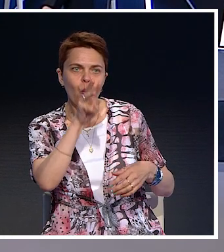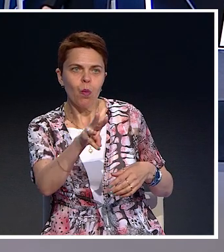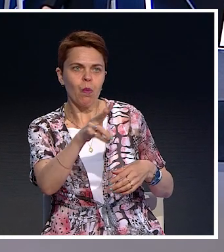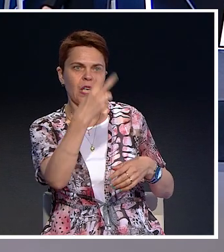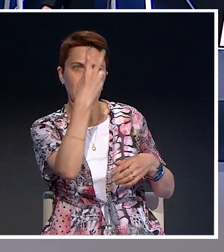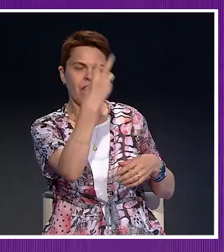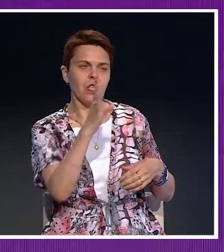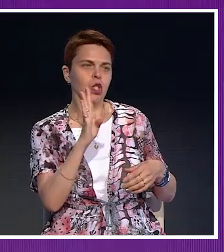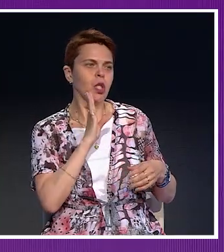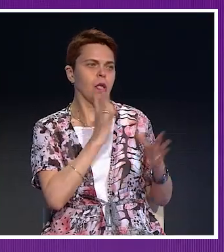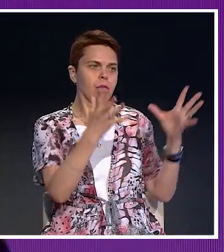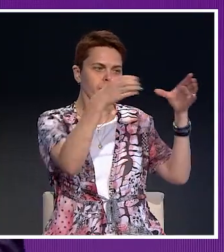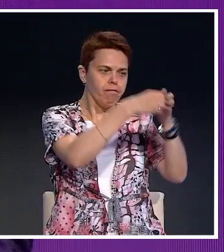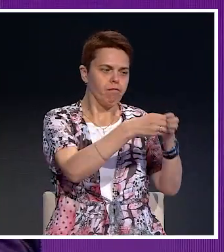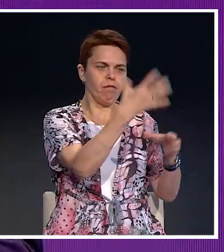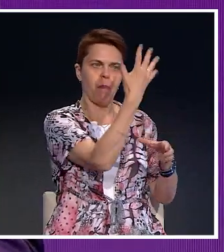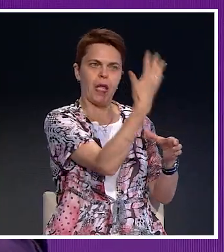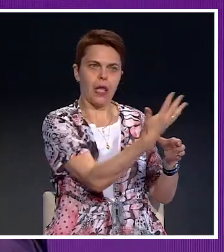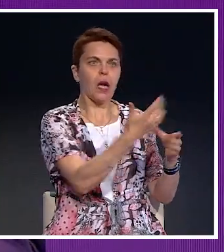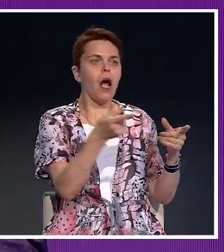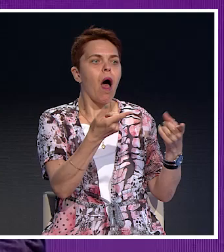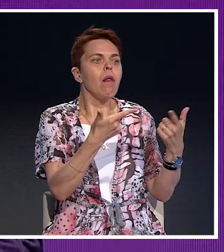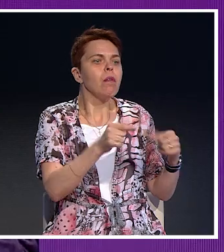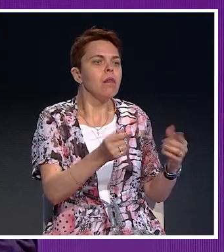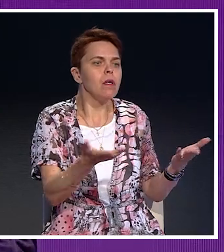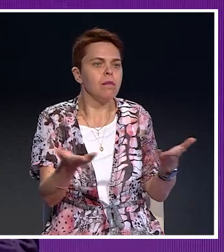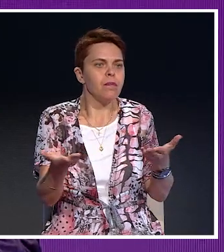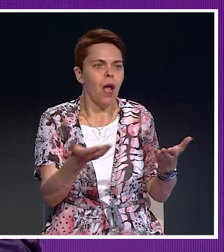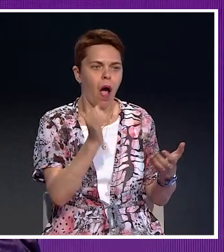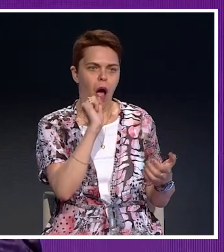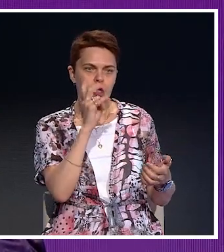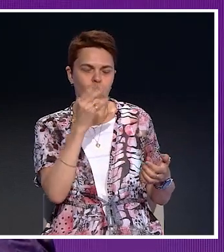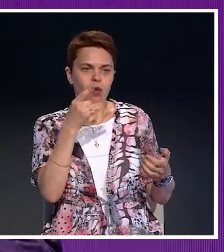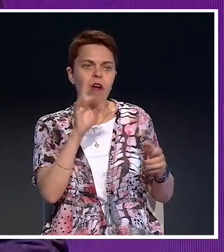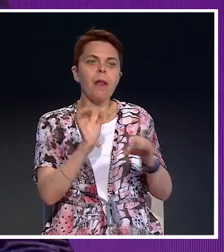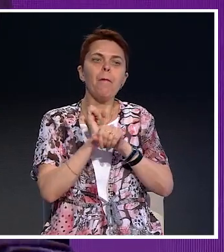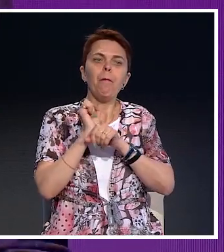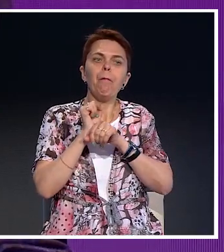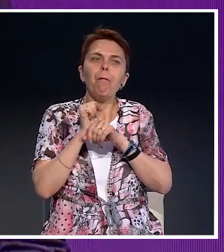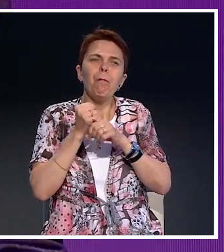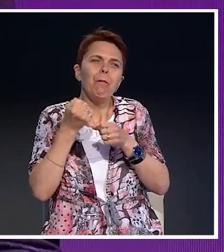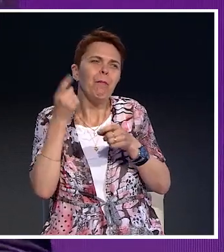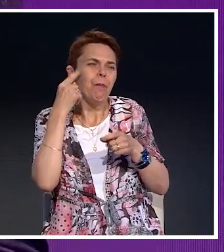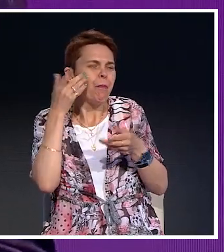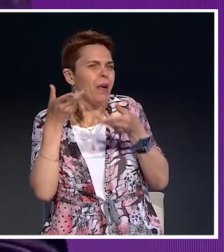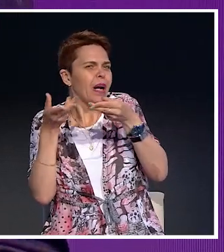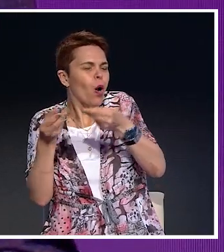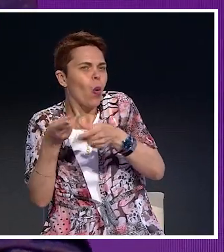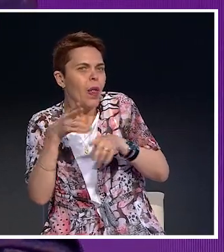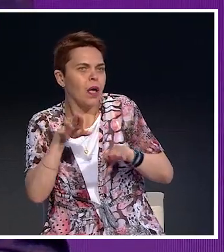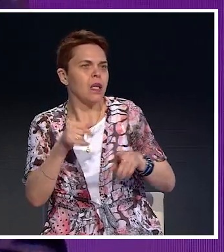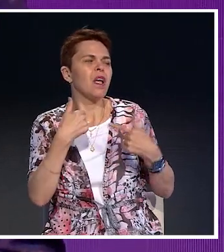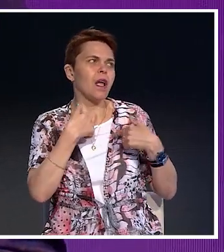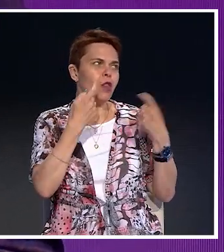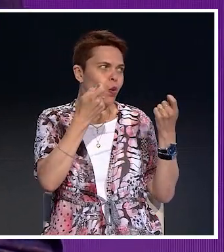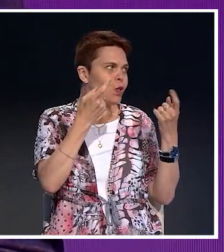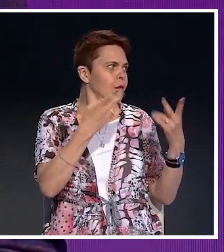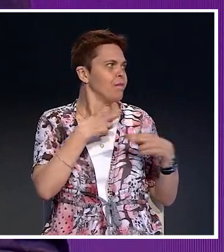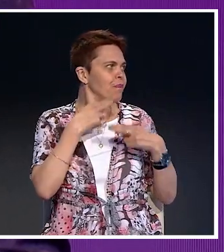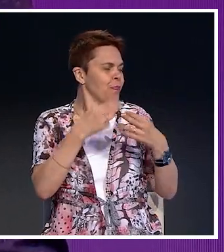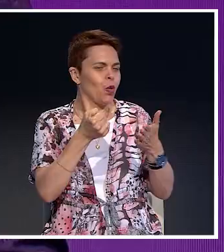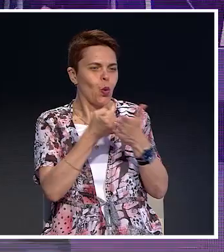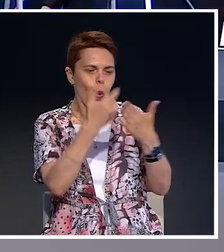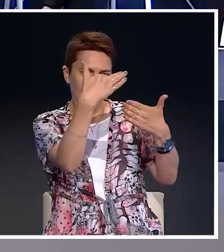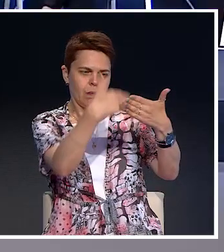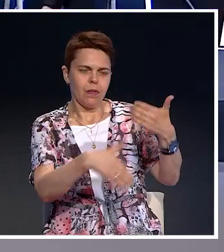кожну п'ятірку, але їх десь треба ангажувати, переконати? Да, я трошки теж хочу звернутися